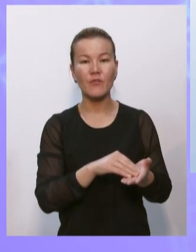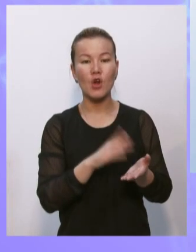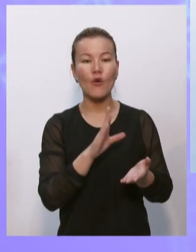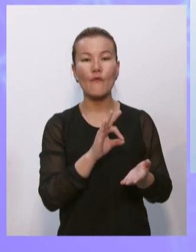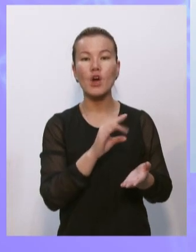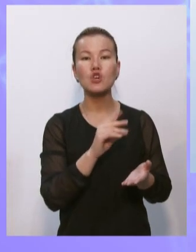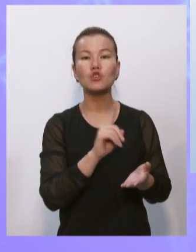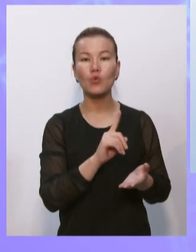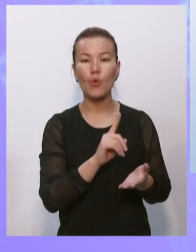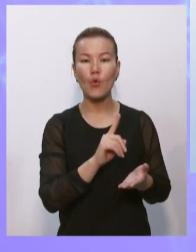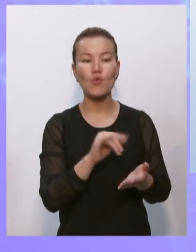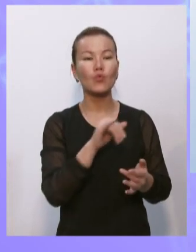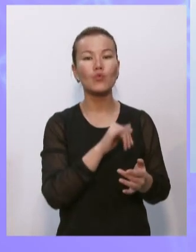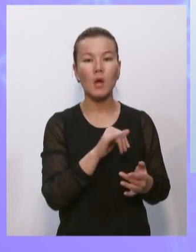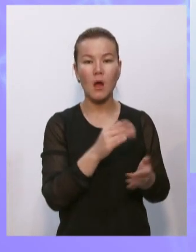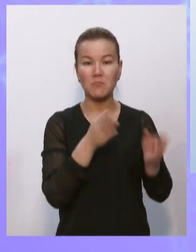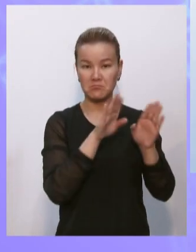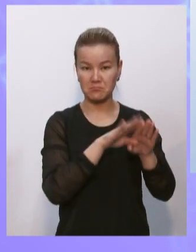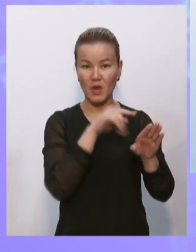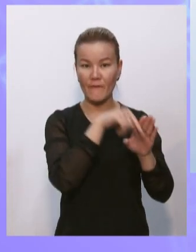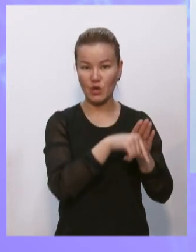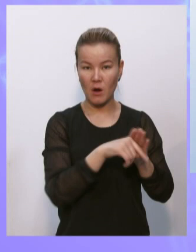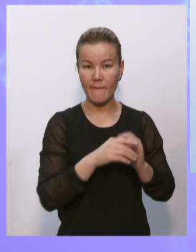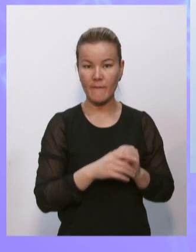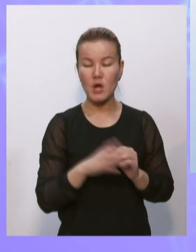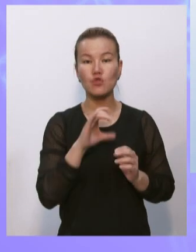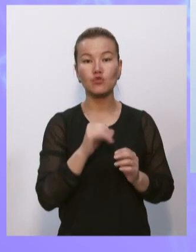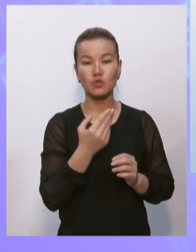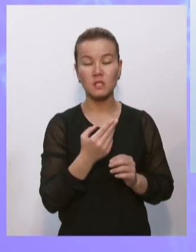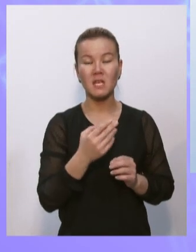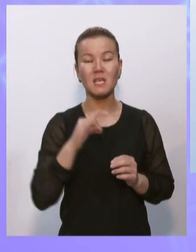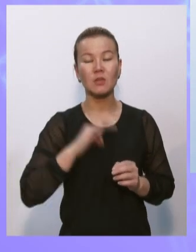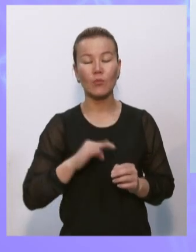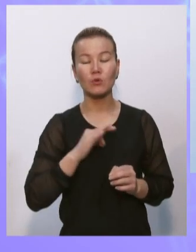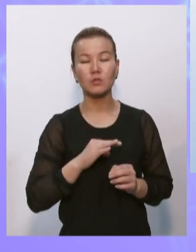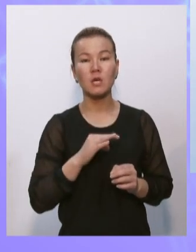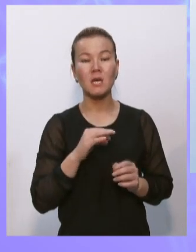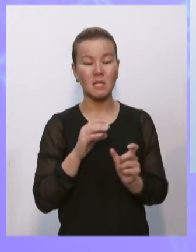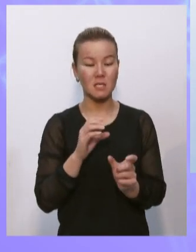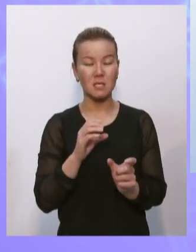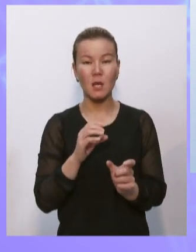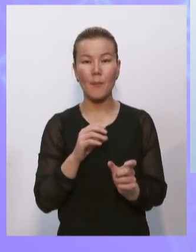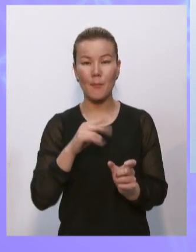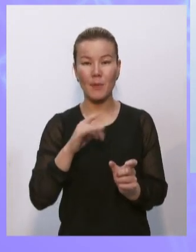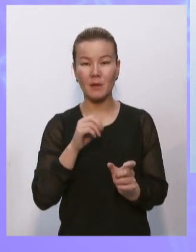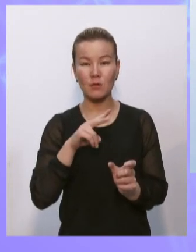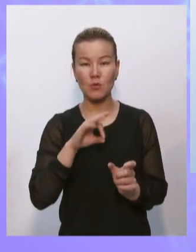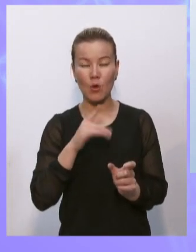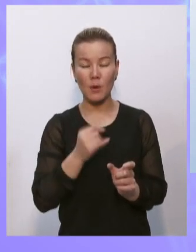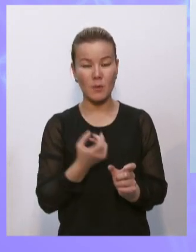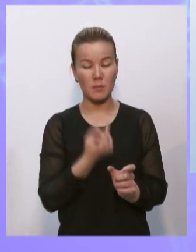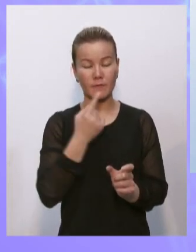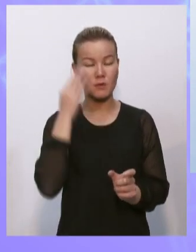что? Куда? В шкаф. Существительное употребилось с предлогом и